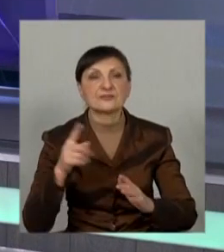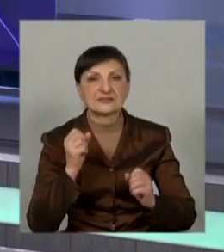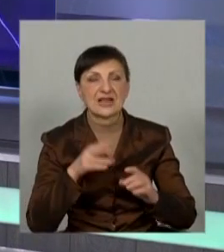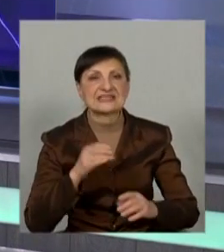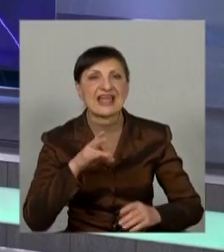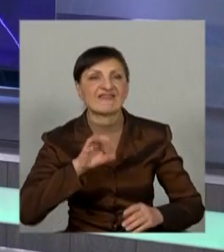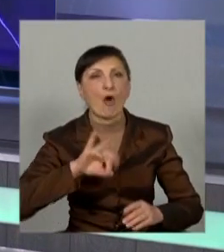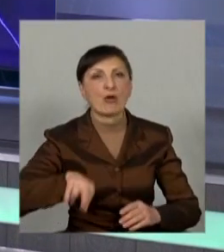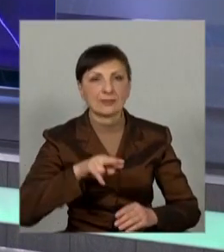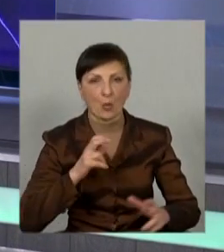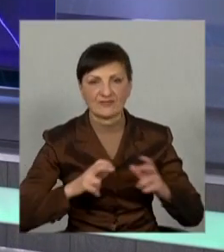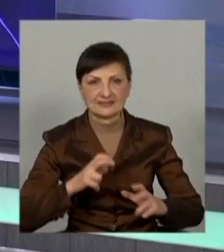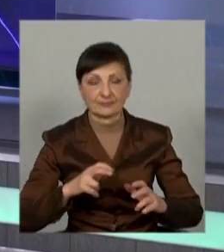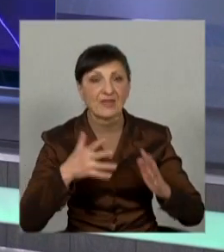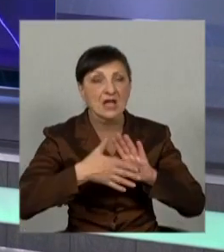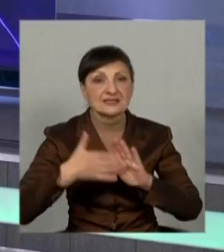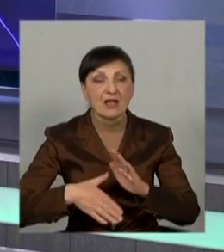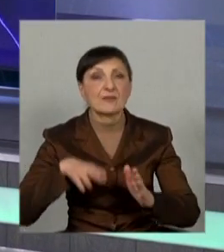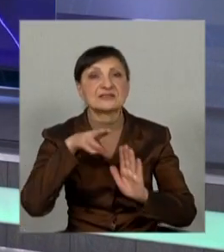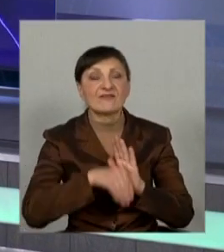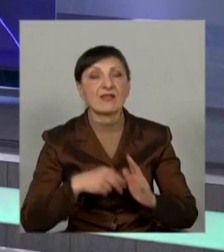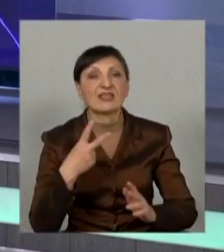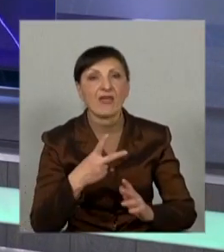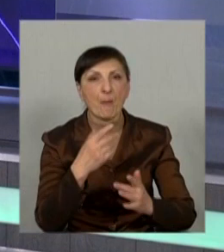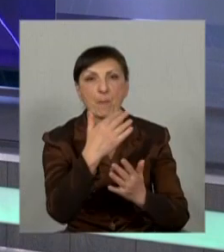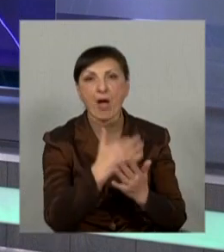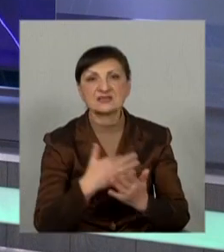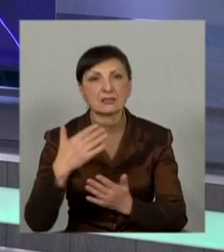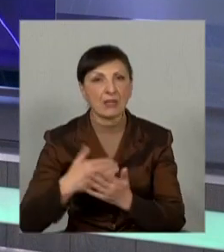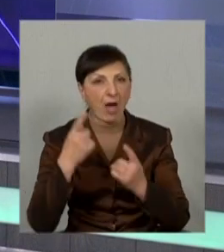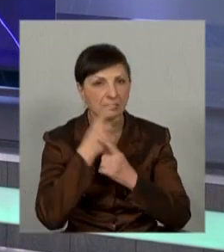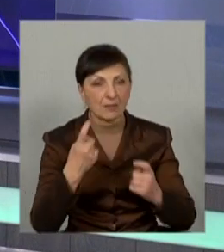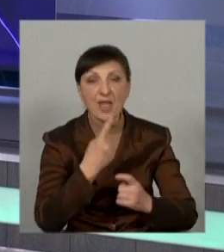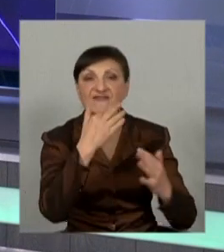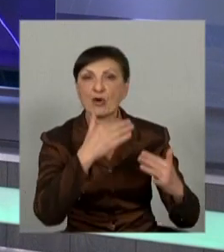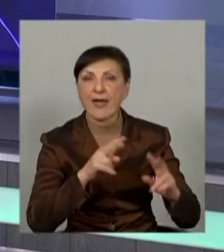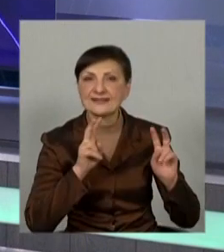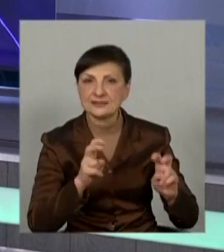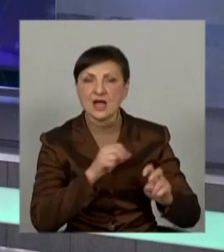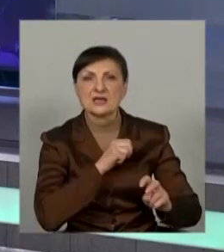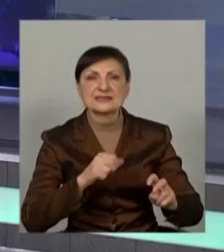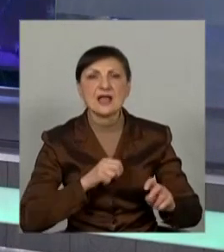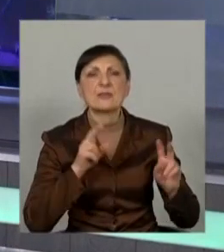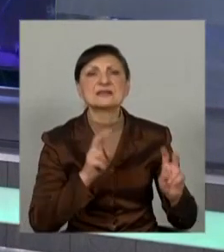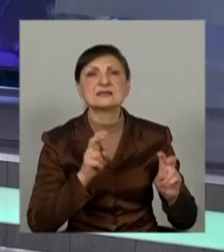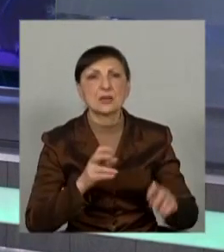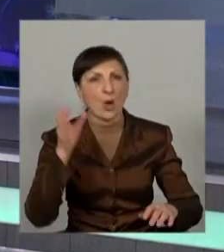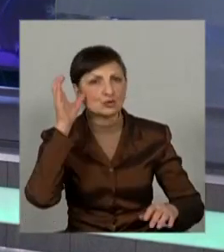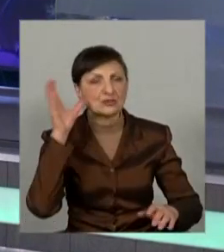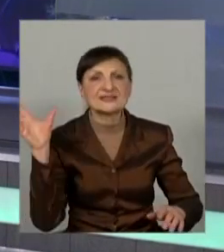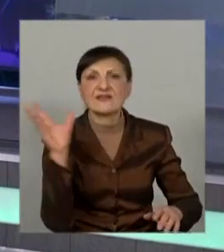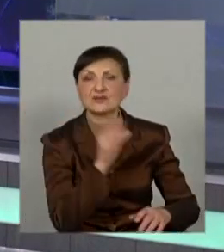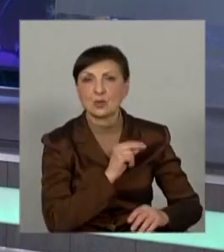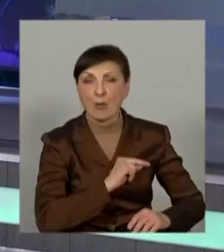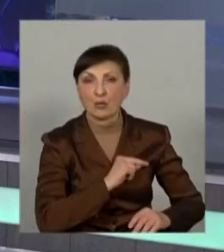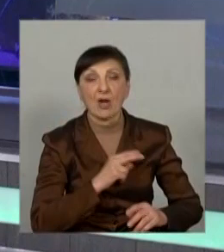Стэнфордского университета. Исследование представляет собой две базы данных. В первом рейтинге – самые цитируемые ученые за всю карьеру,